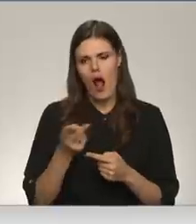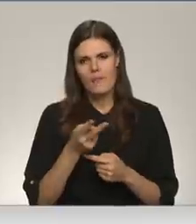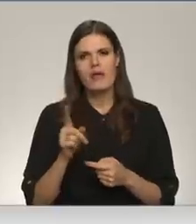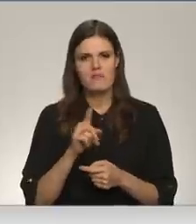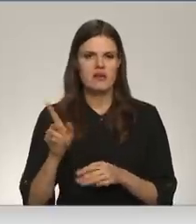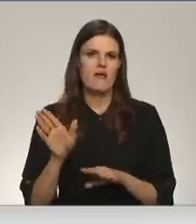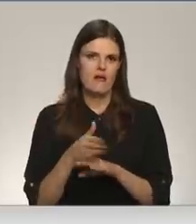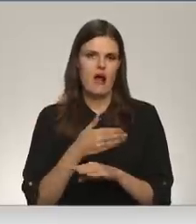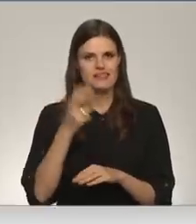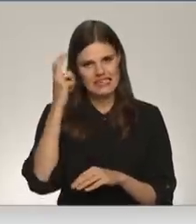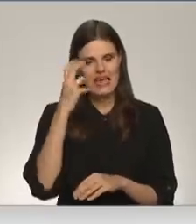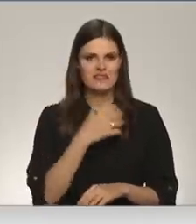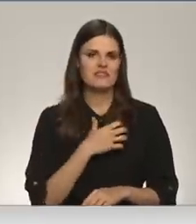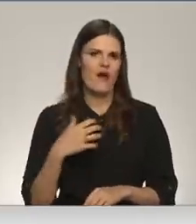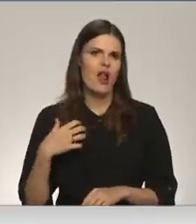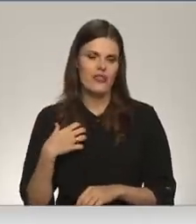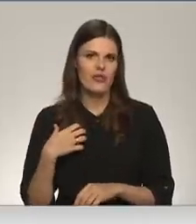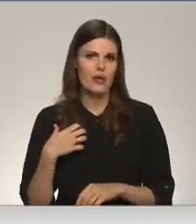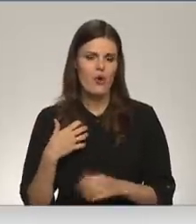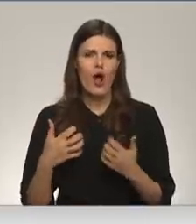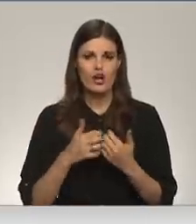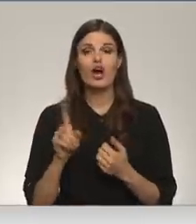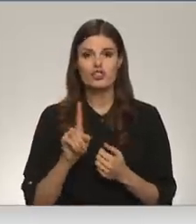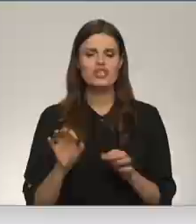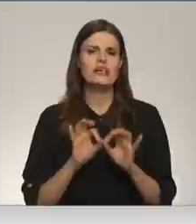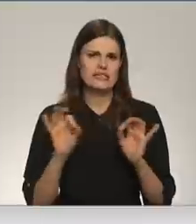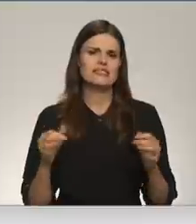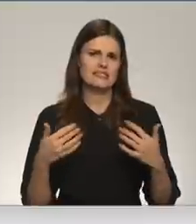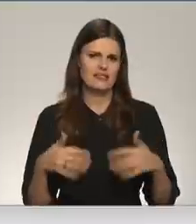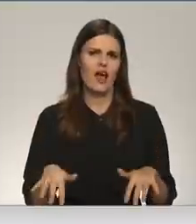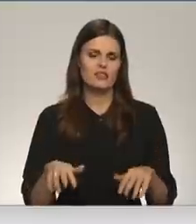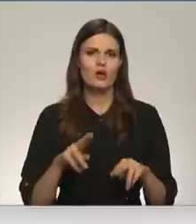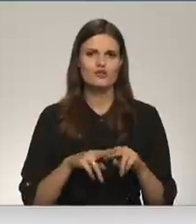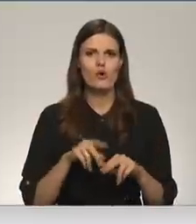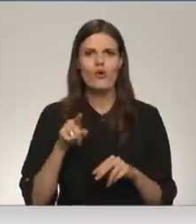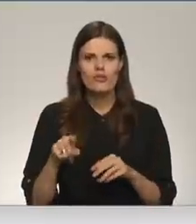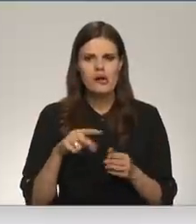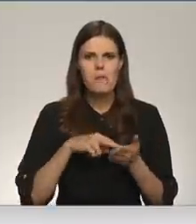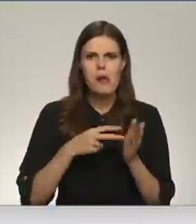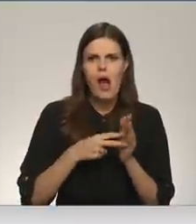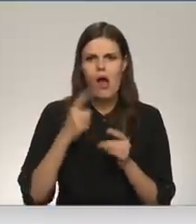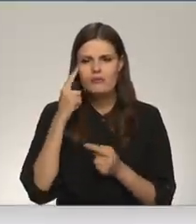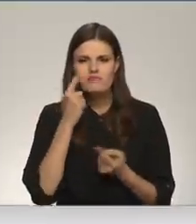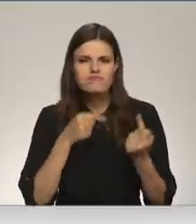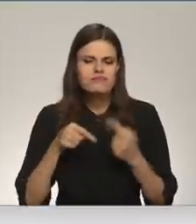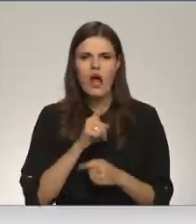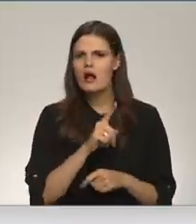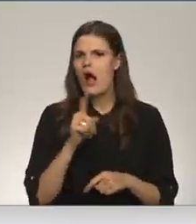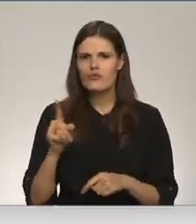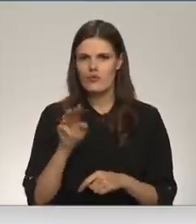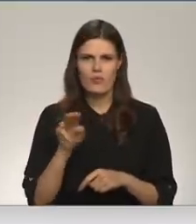gāzt Kijevas valdību. Karš ir sācies, un tās kalkulācijas notiek katru minūti, katru stundu, līdz